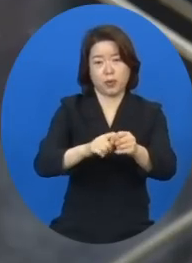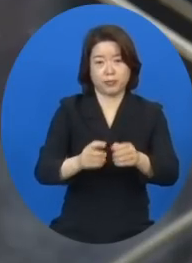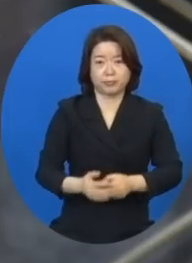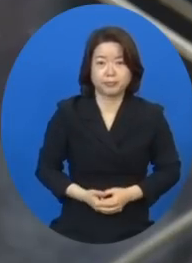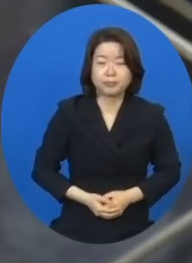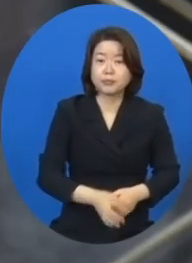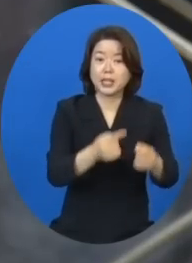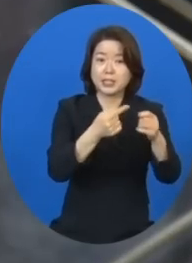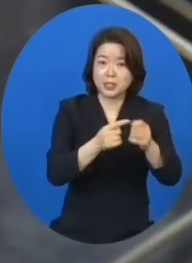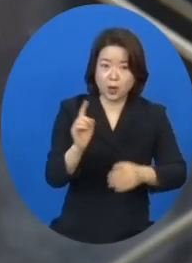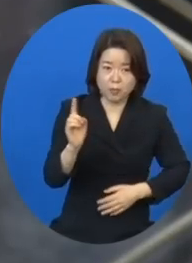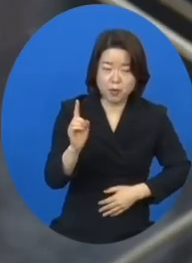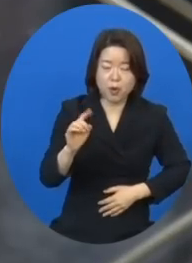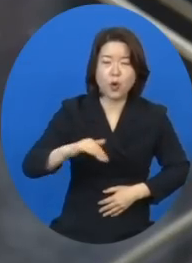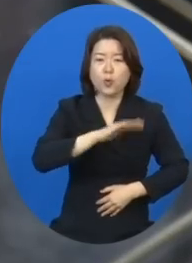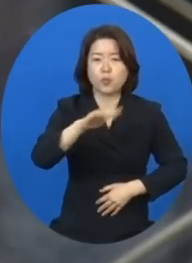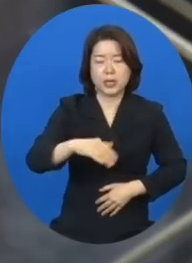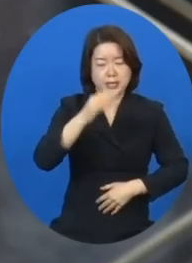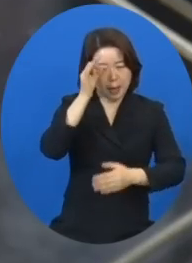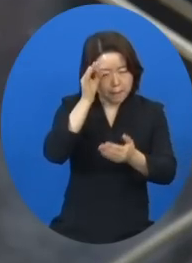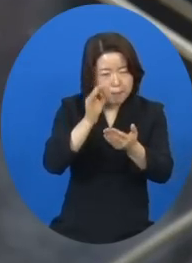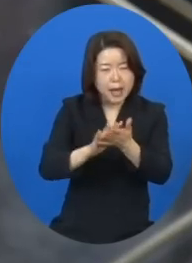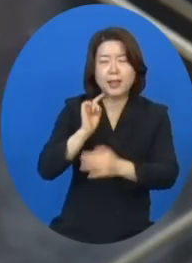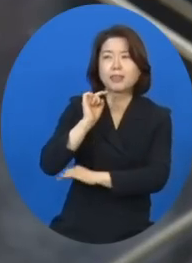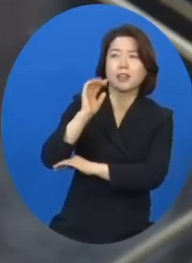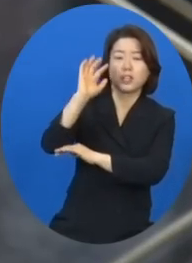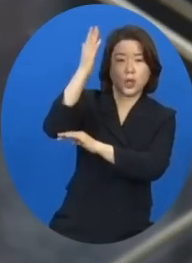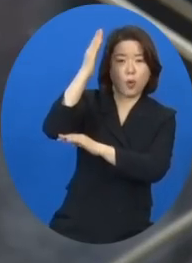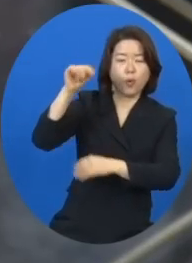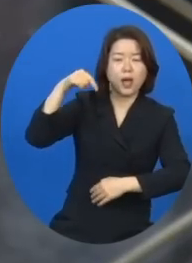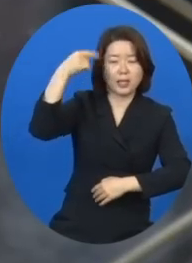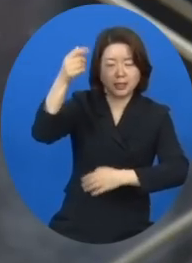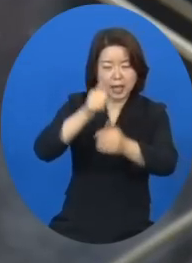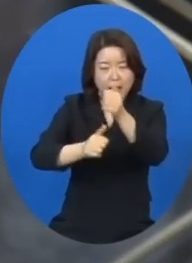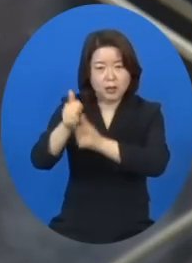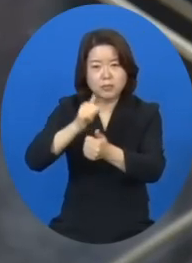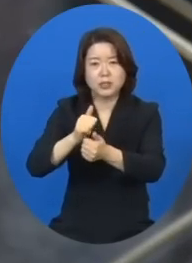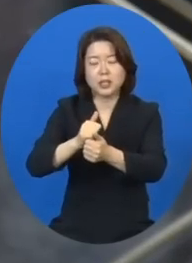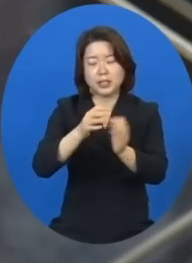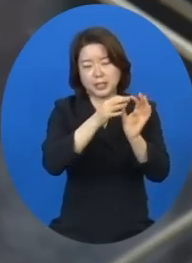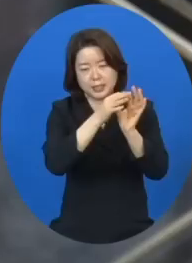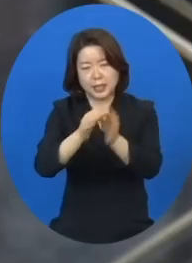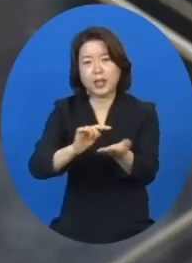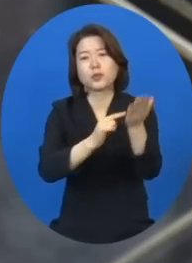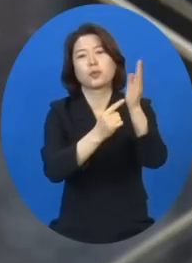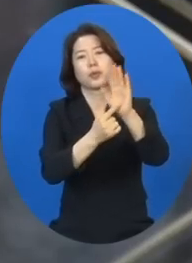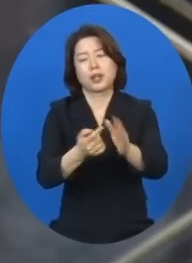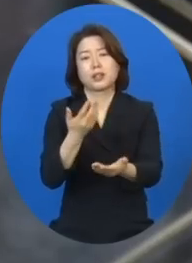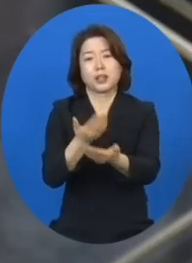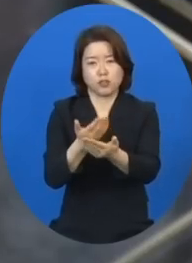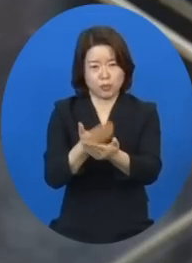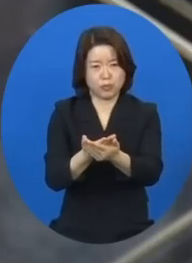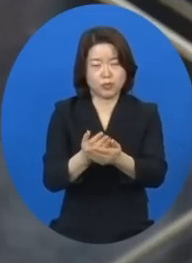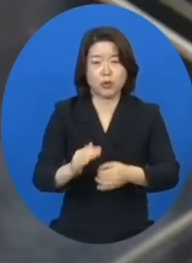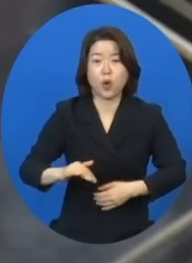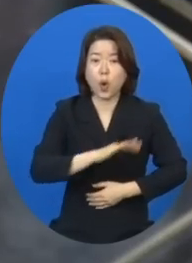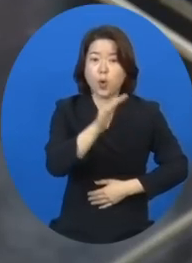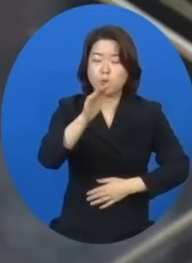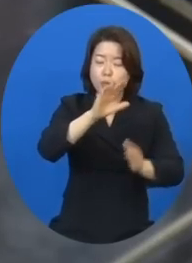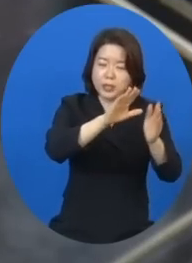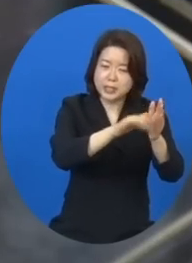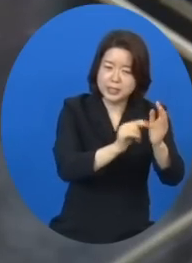것은 우리가 보았던 영광이 다음 세대에게 이어지게 하소서. 우리 시대의